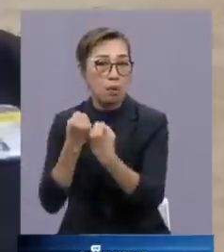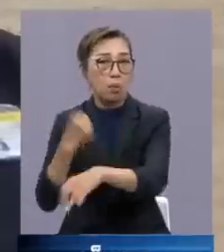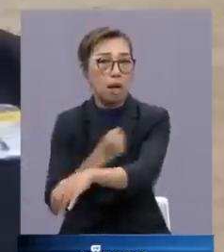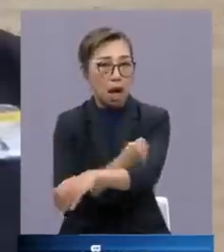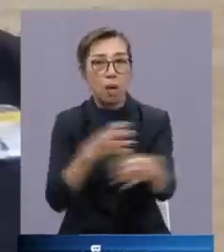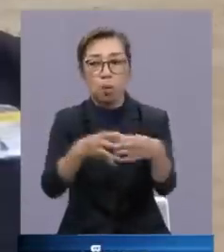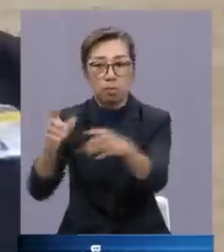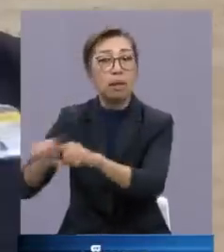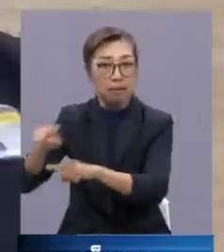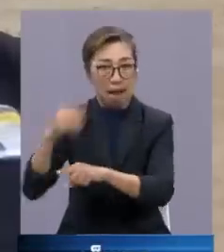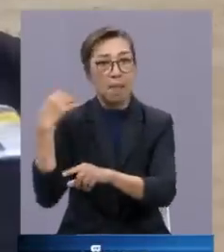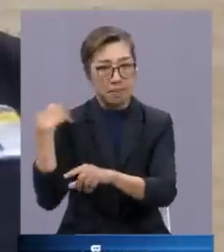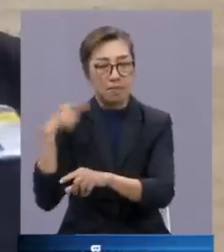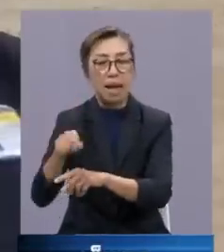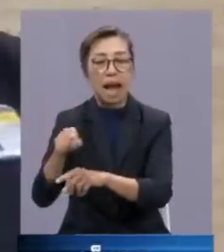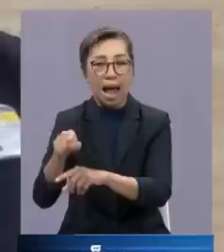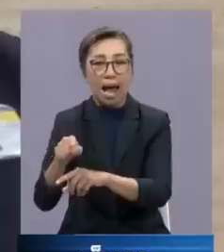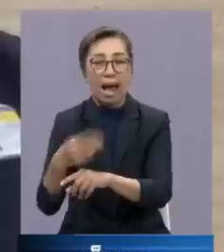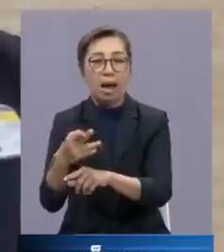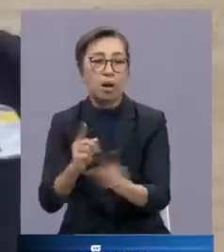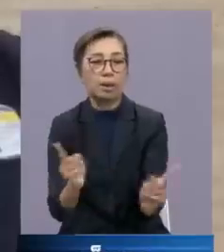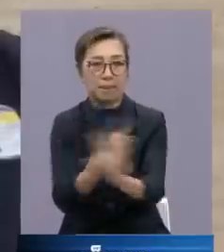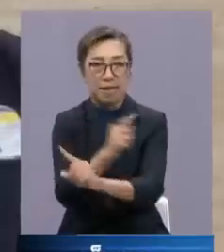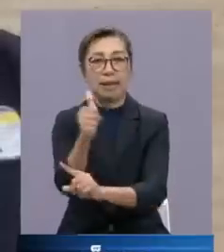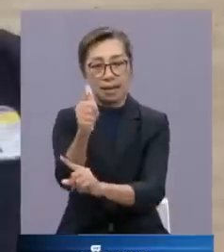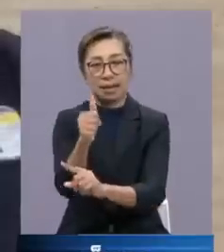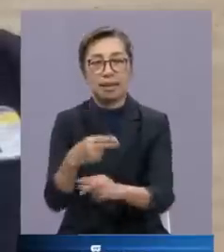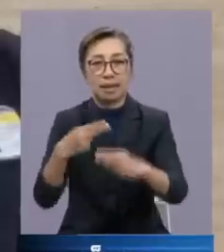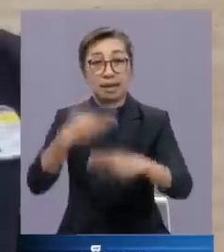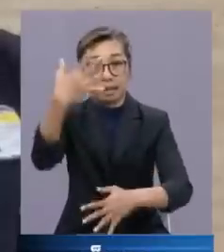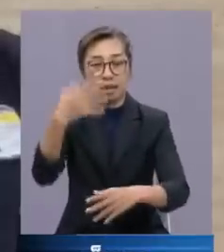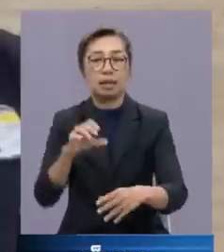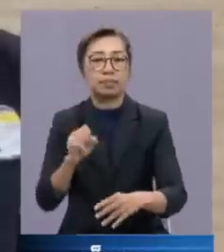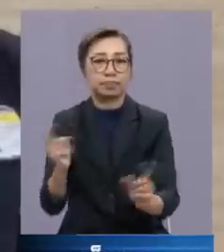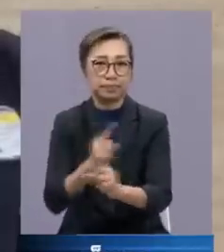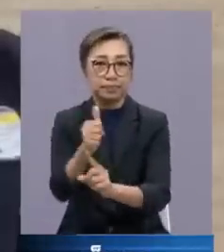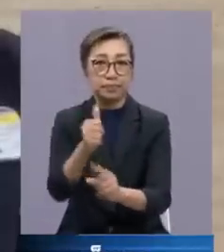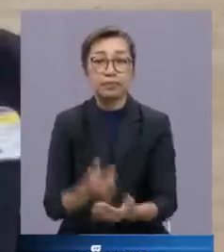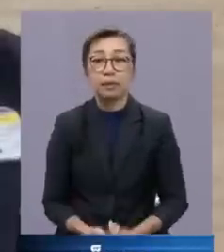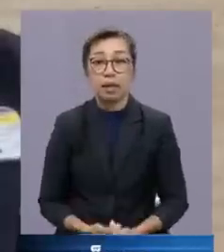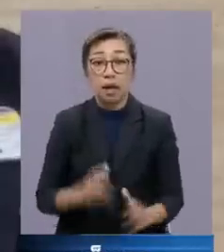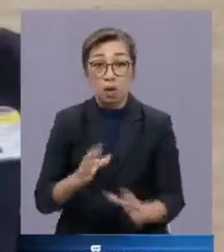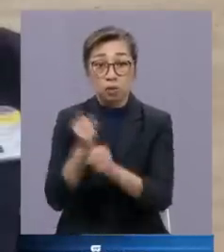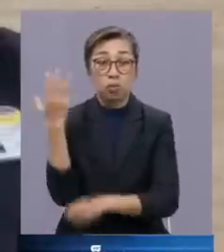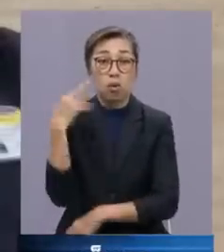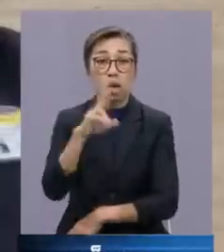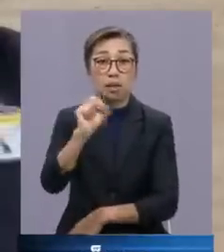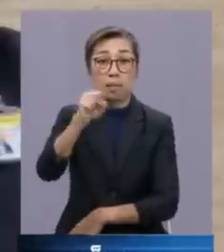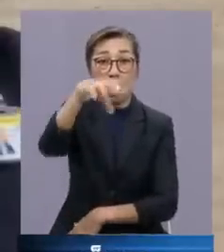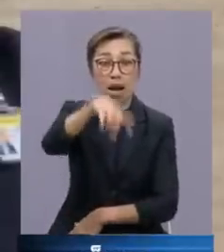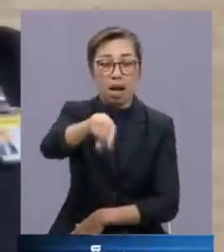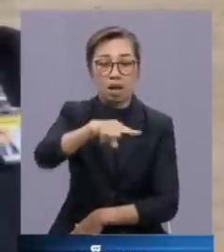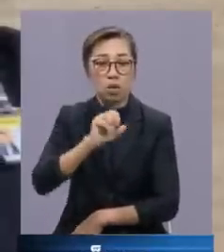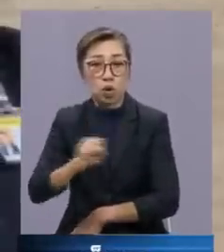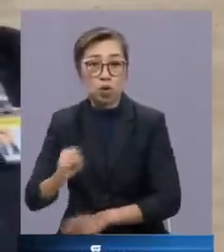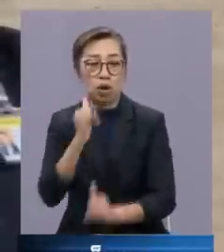ต่างๆซึ่งก็จะเข้าไปสมทบในส่วนสสบัญชีรายชื่อได้นะครับ ส่วนเมื่อวานนี้สรุปกันหน่อยนะครับบรรยากาศที่รัฐสภาภาพรวมของเหล่